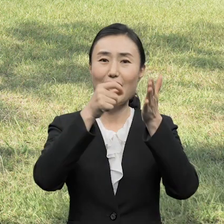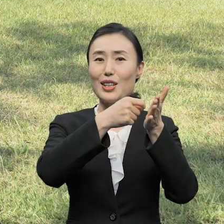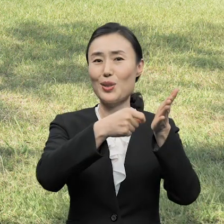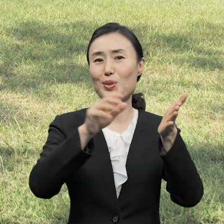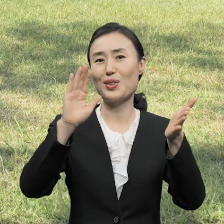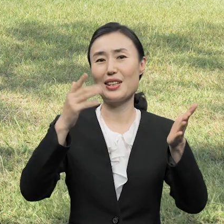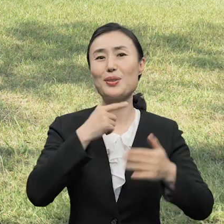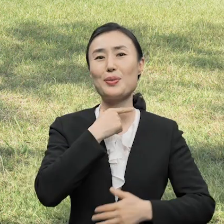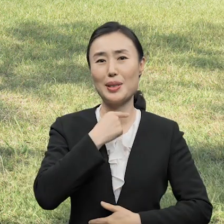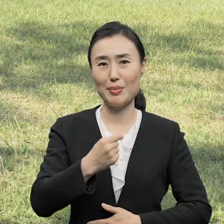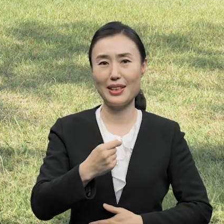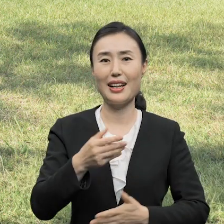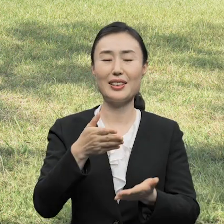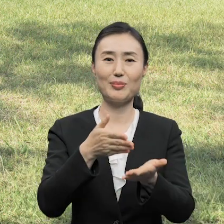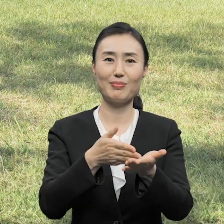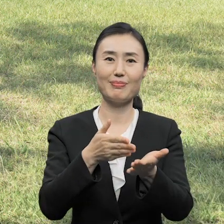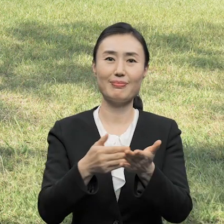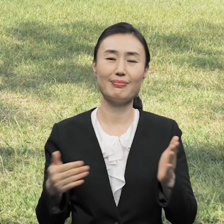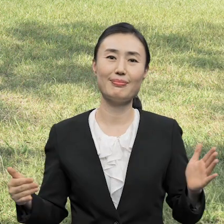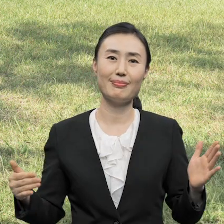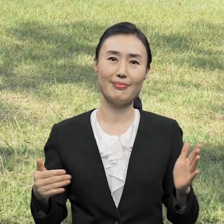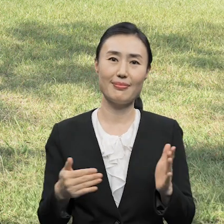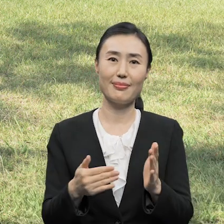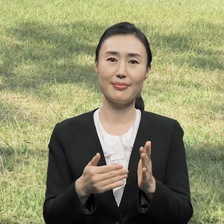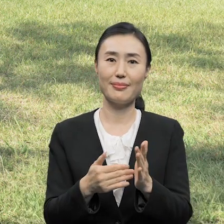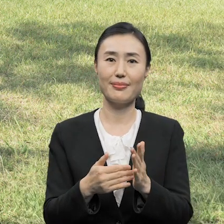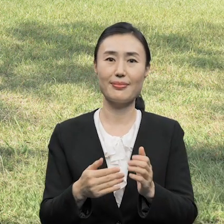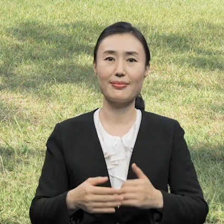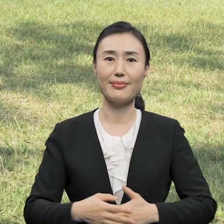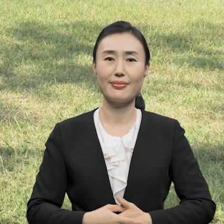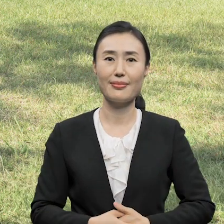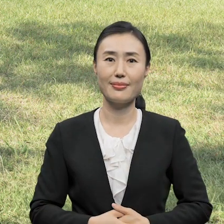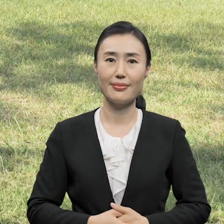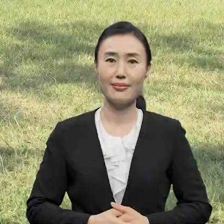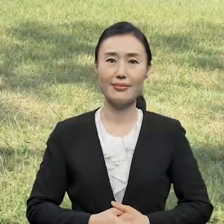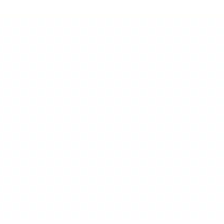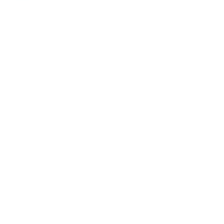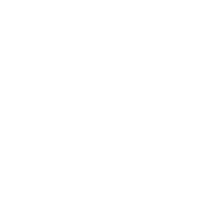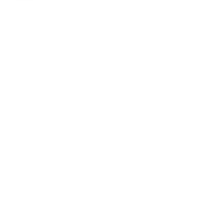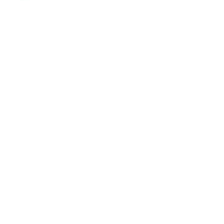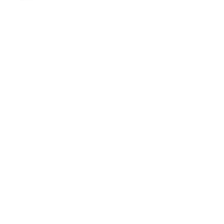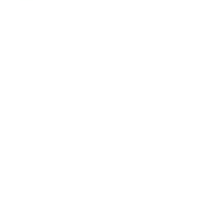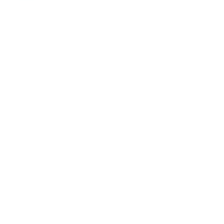기대해봅니다. 인공지능 중심도시에서 헬로 광주 정지현입니다.